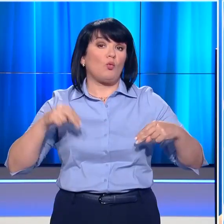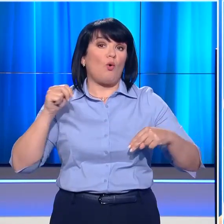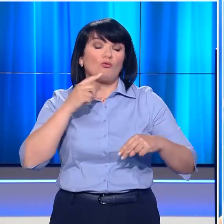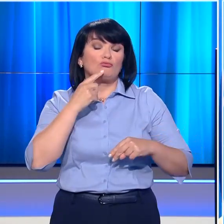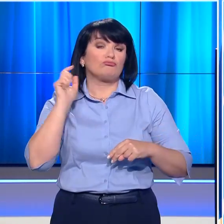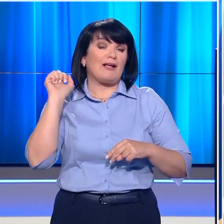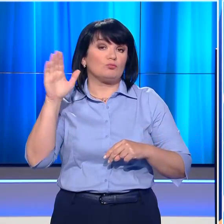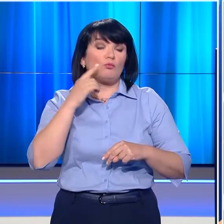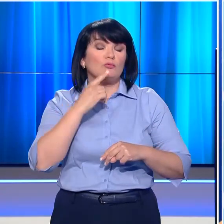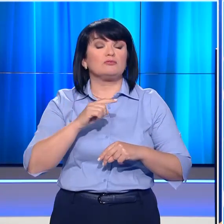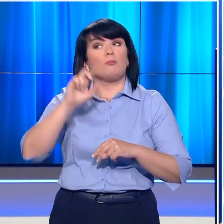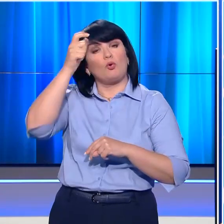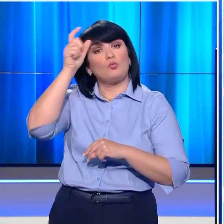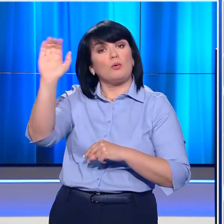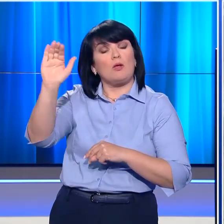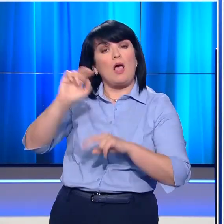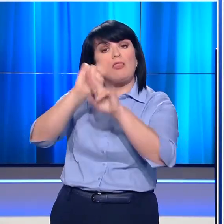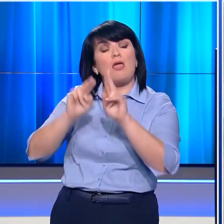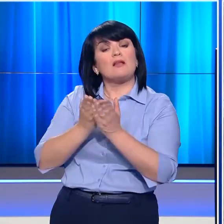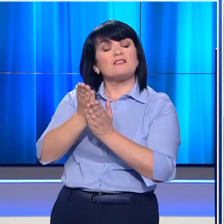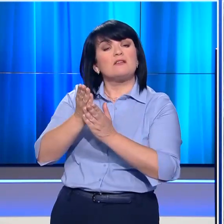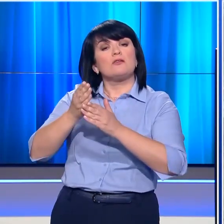Άγκυρα να σεβαστεί το διεθνές δίκαιο.